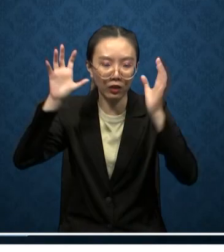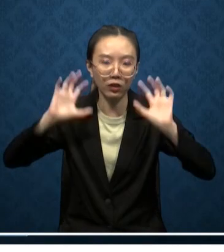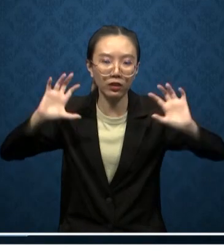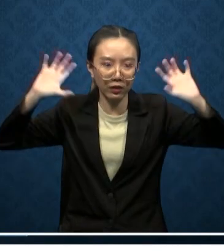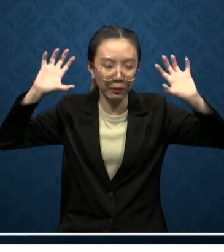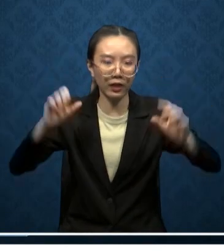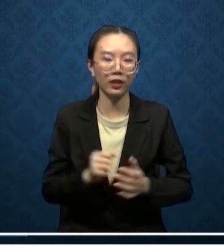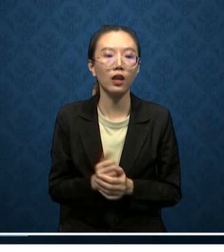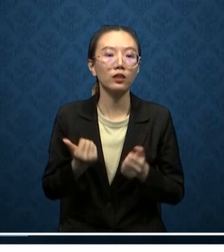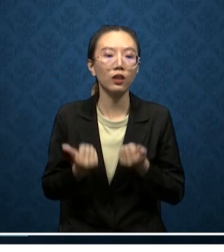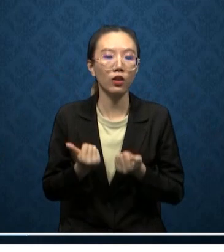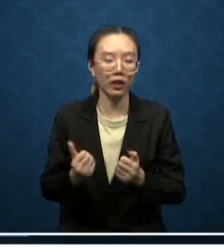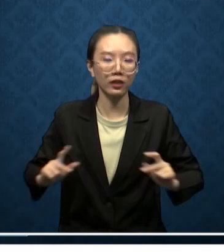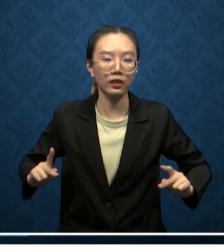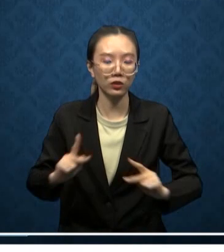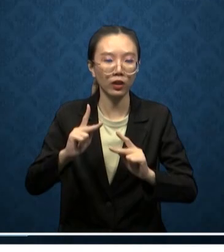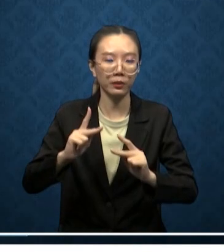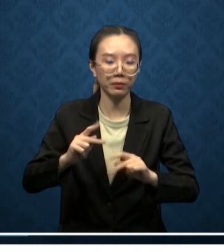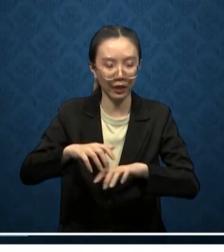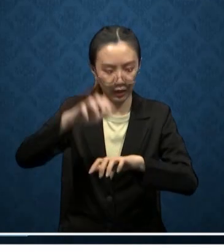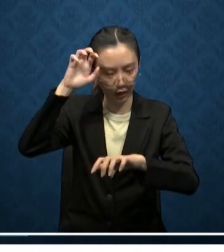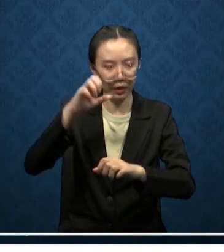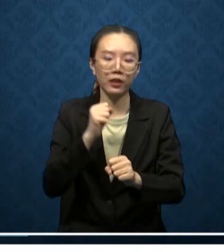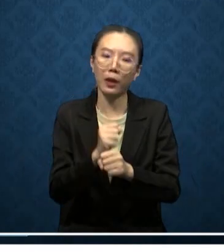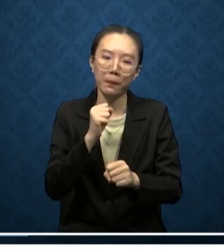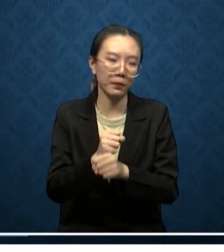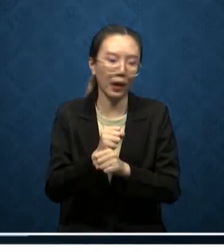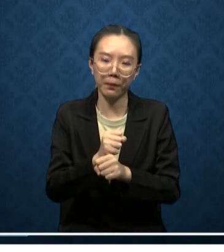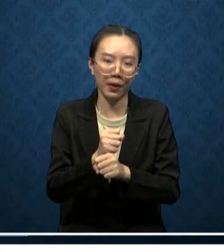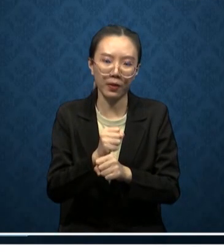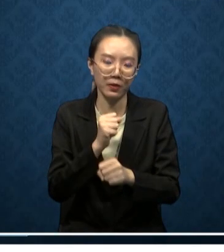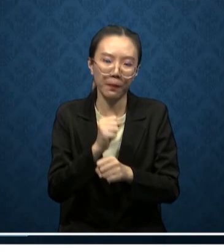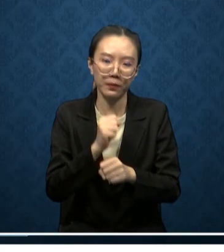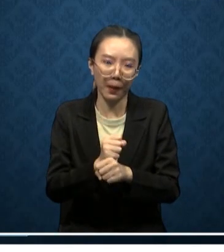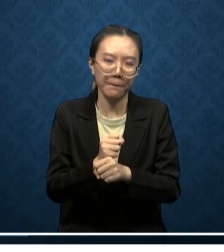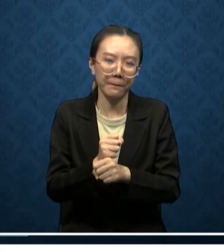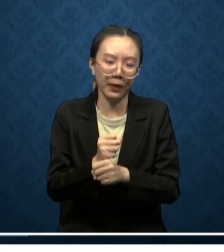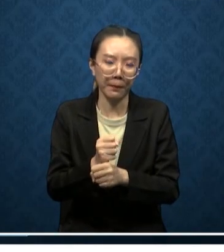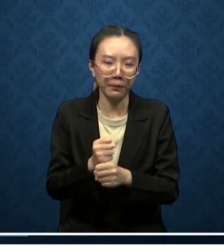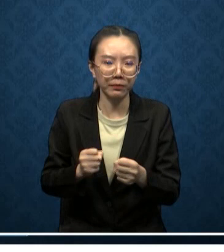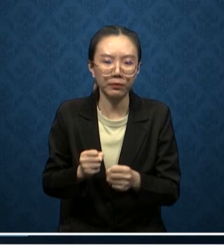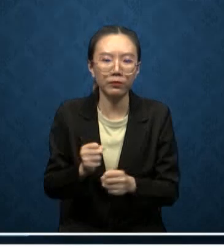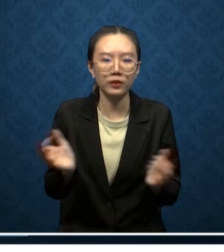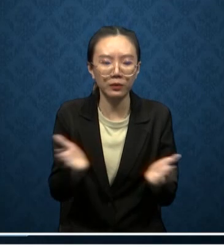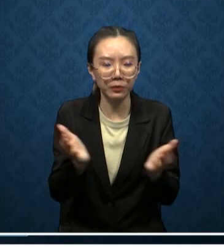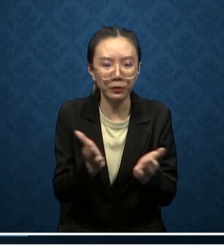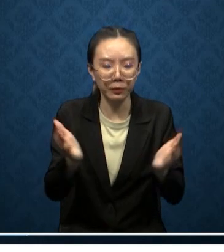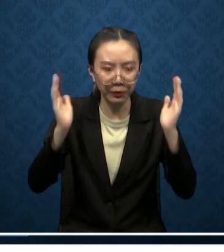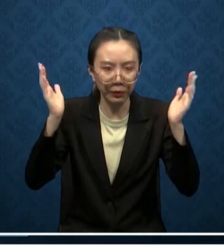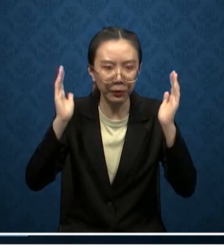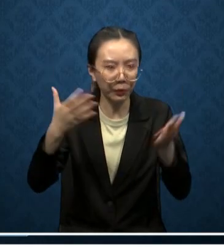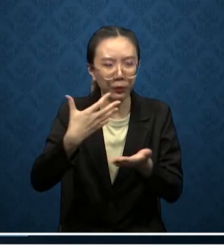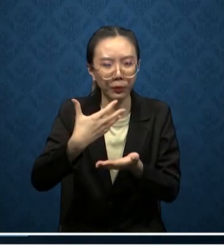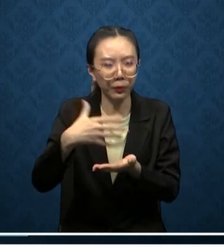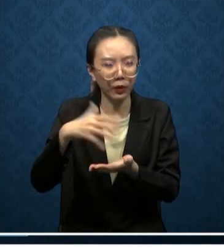มหาดไทยกำลังขับเคลื่อนอย่างมากนะแต่ว่าจะทำยังไงให้ประชาชนได้รับทราบโดยทั่วกันเพะจาก